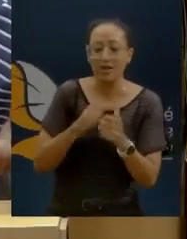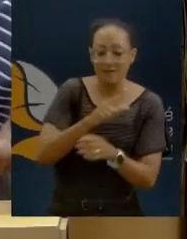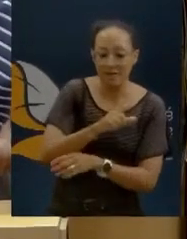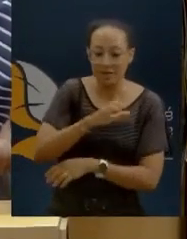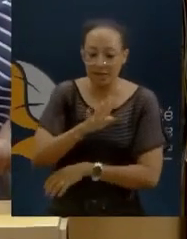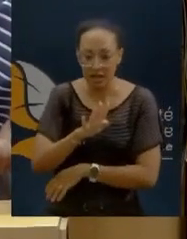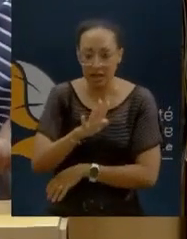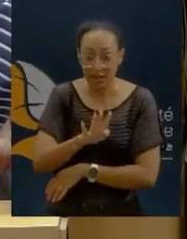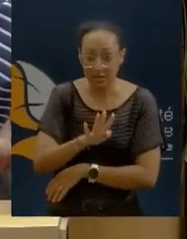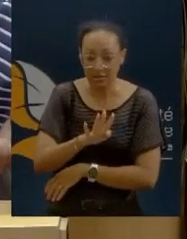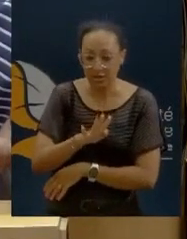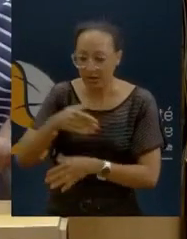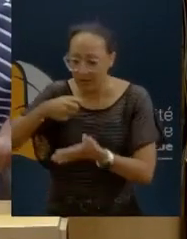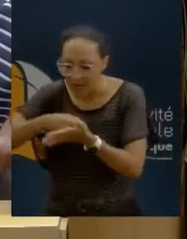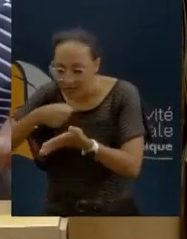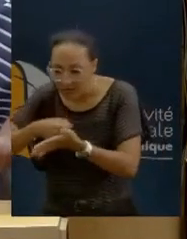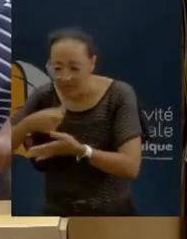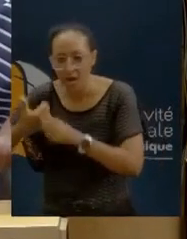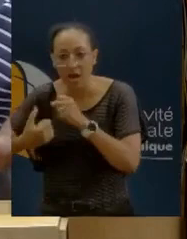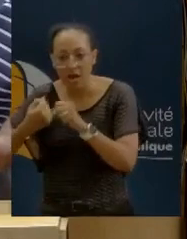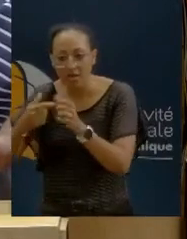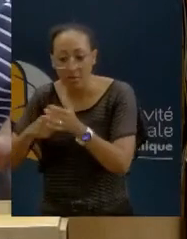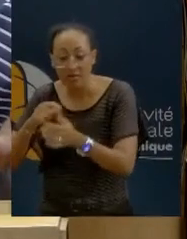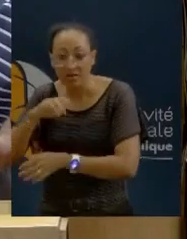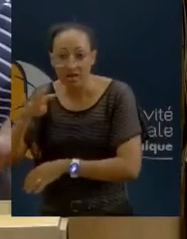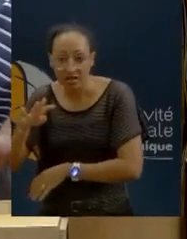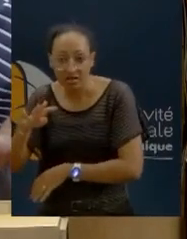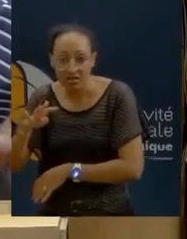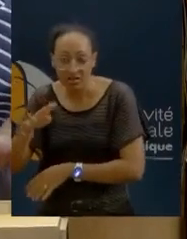2024, en fin 2024, en décembre.